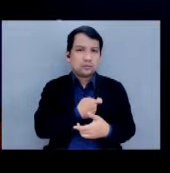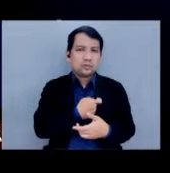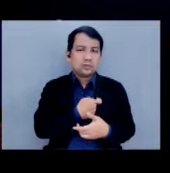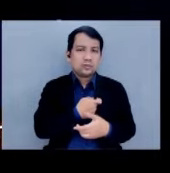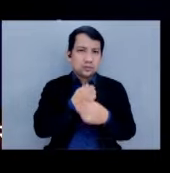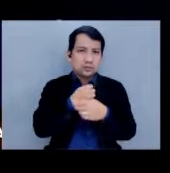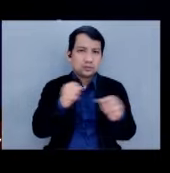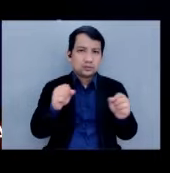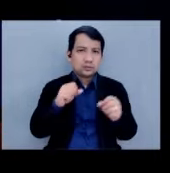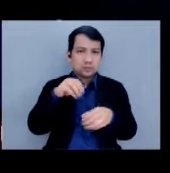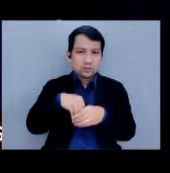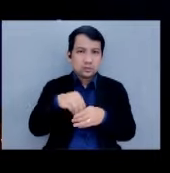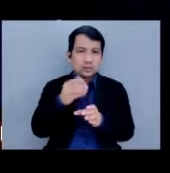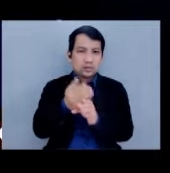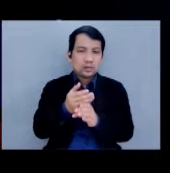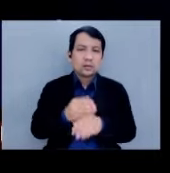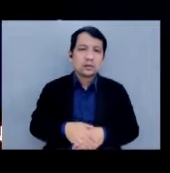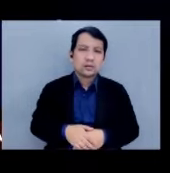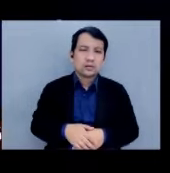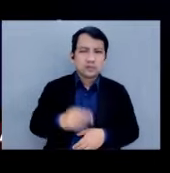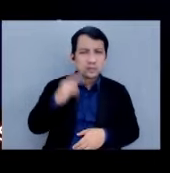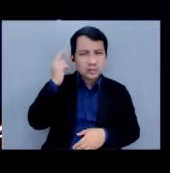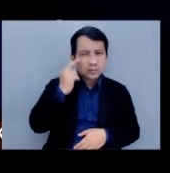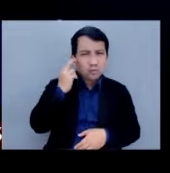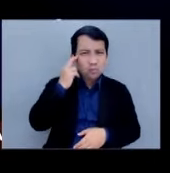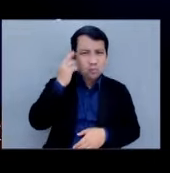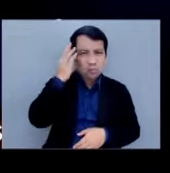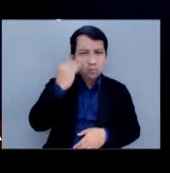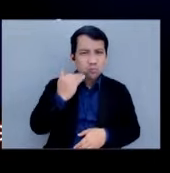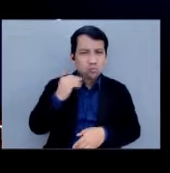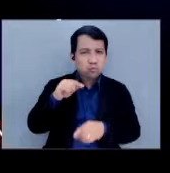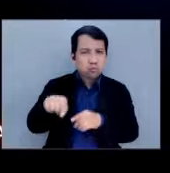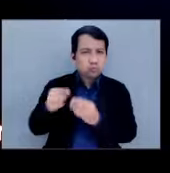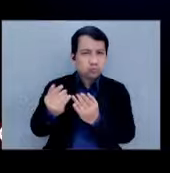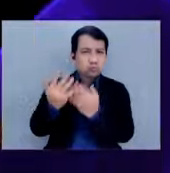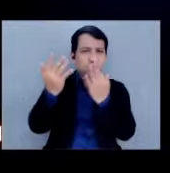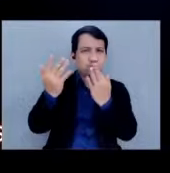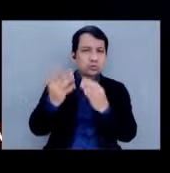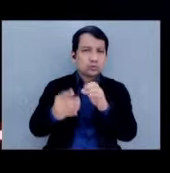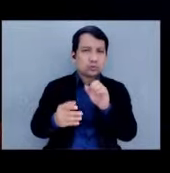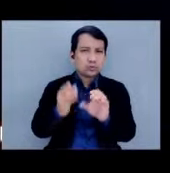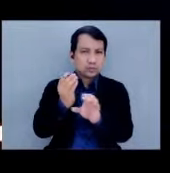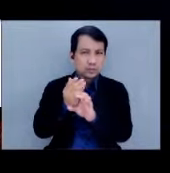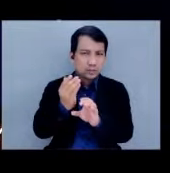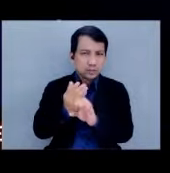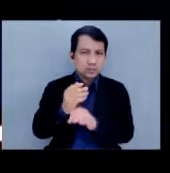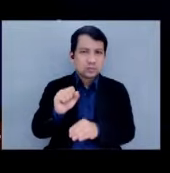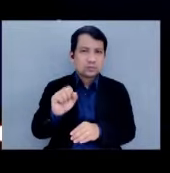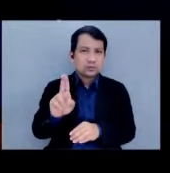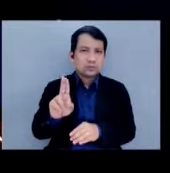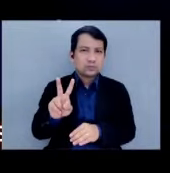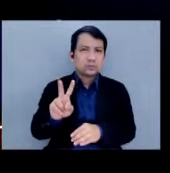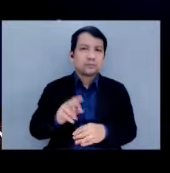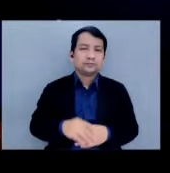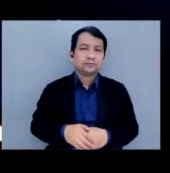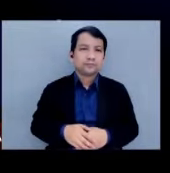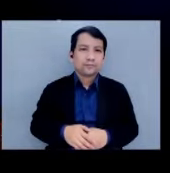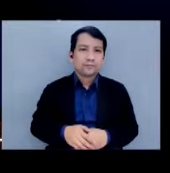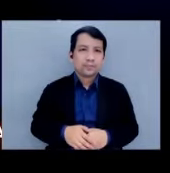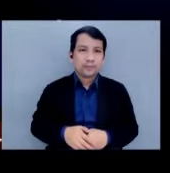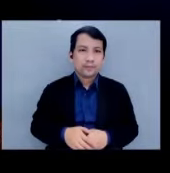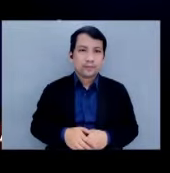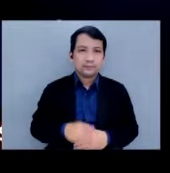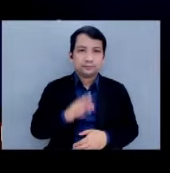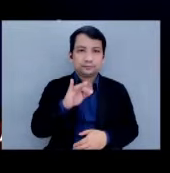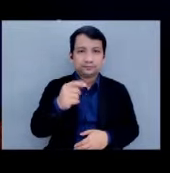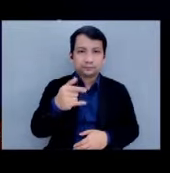mga sakay nito. Inaalam pa kung bakit biglang nagliyab ang SUV. Sa Buena Vista, Guimaras, makapal